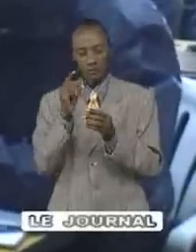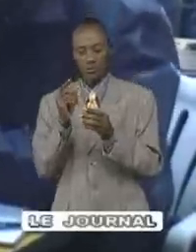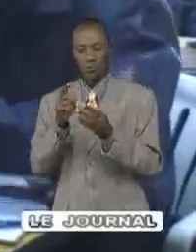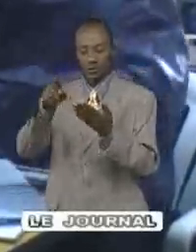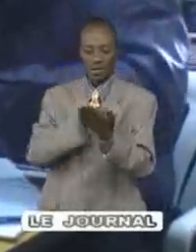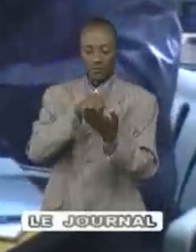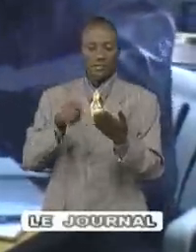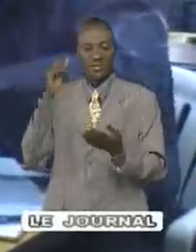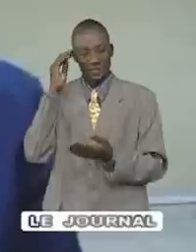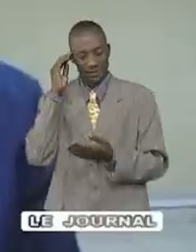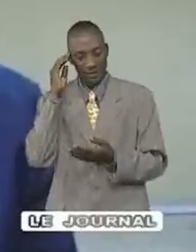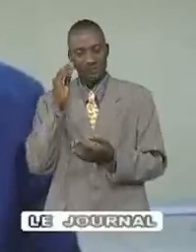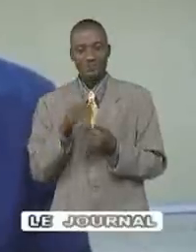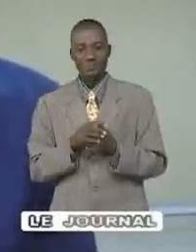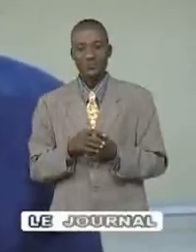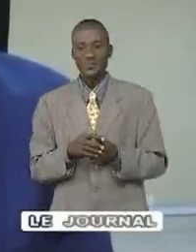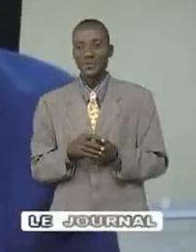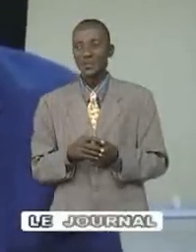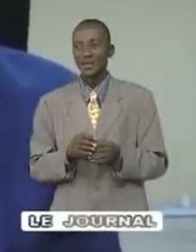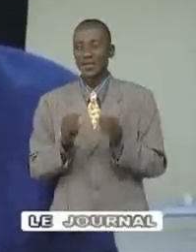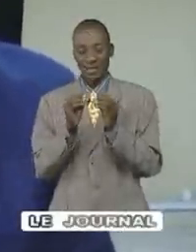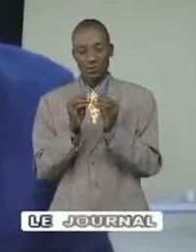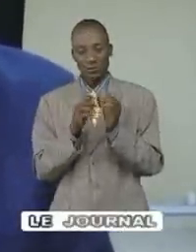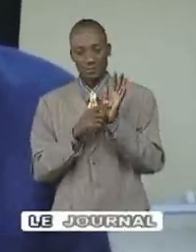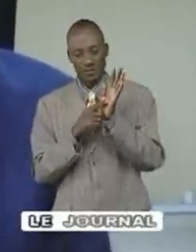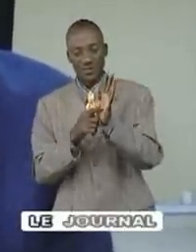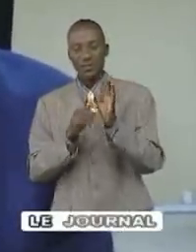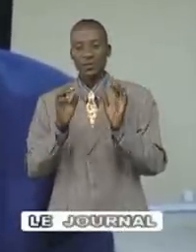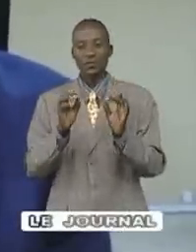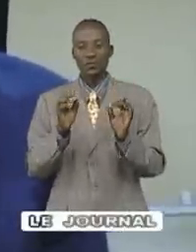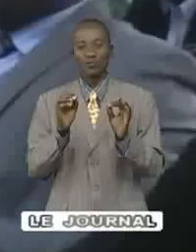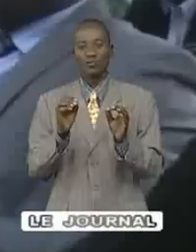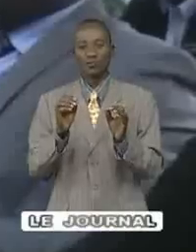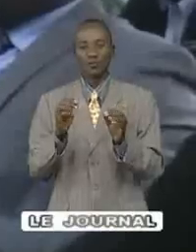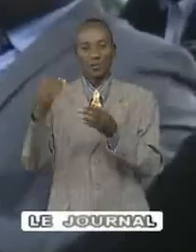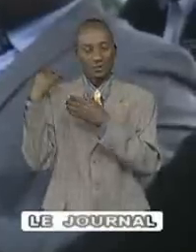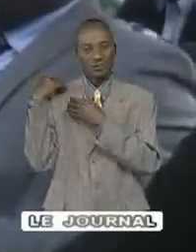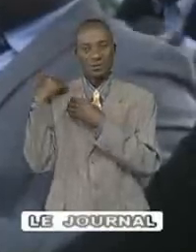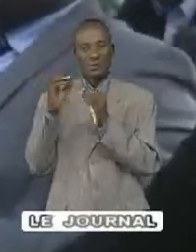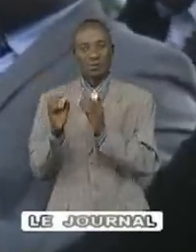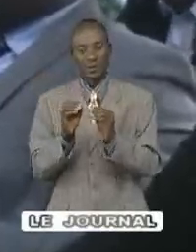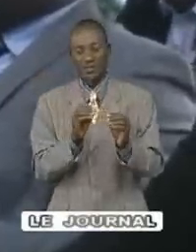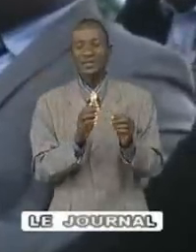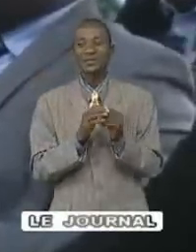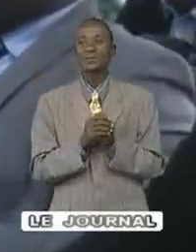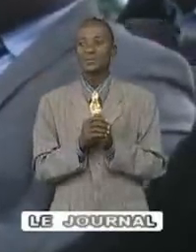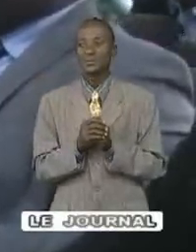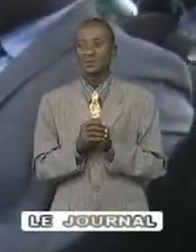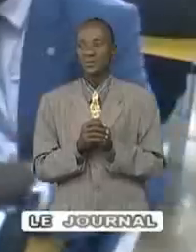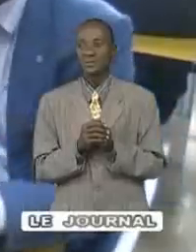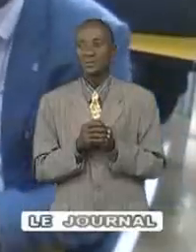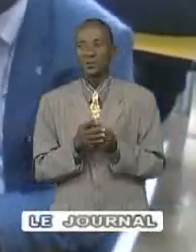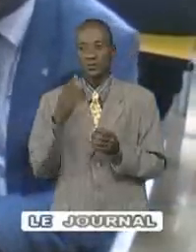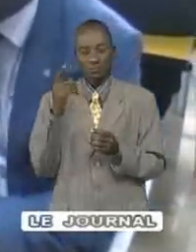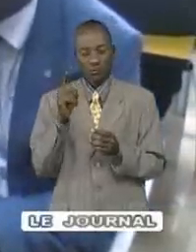IST, une réunion de présentation du nouveau cadre organique dans le secteur de la santé, due à la réforme du dit secteur, dans le but de mettre sur pied